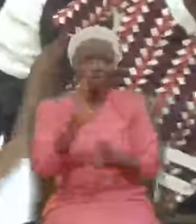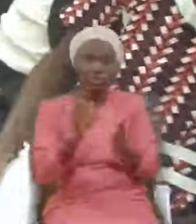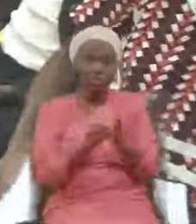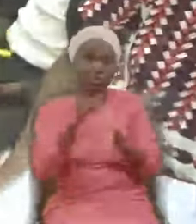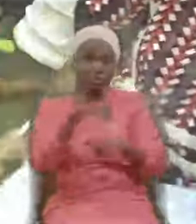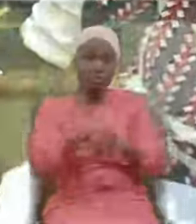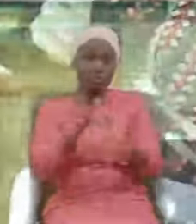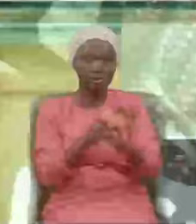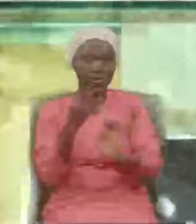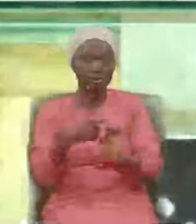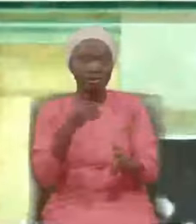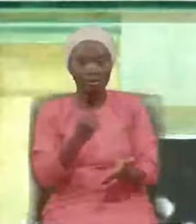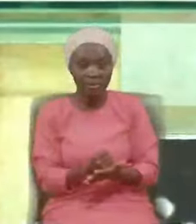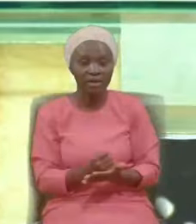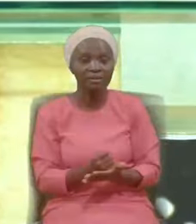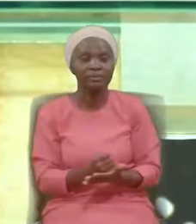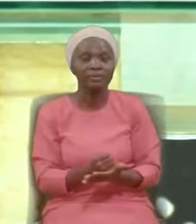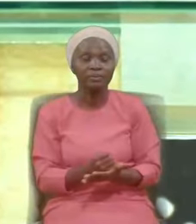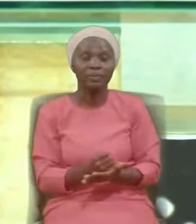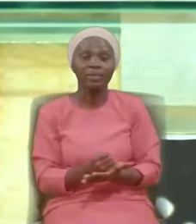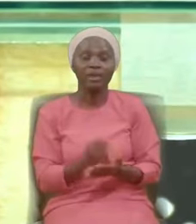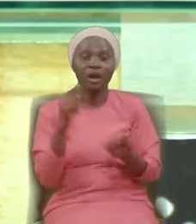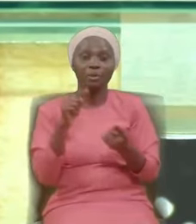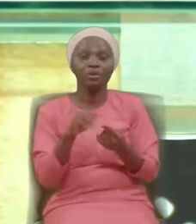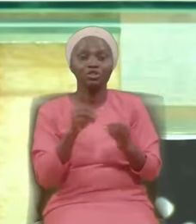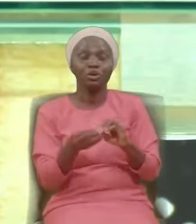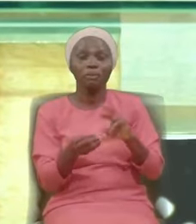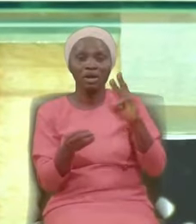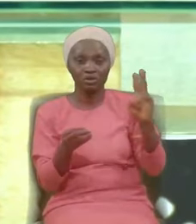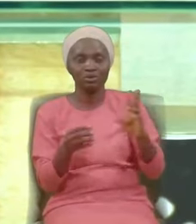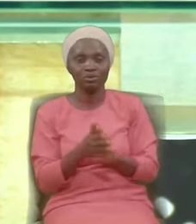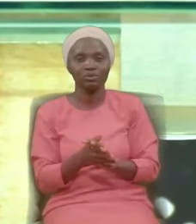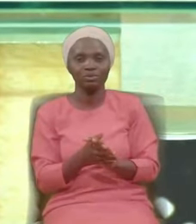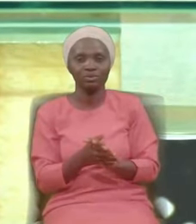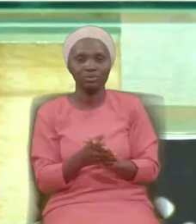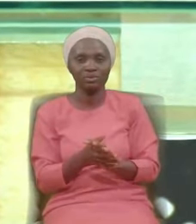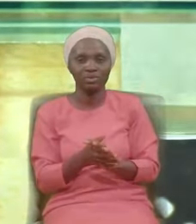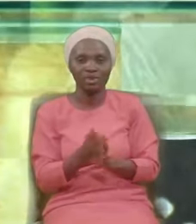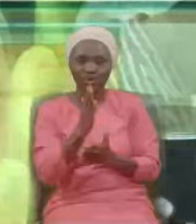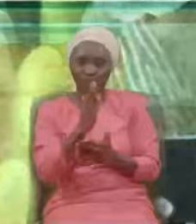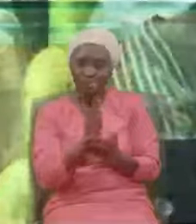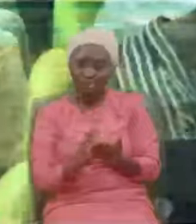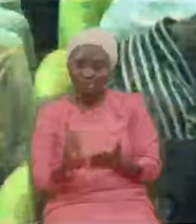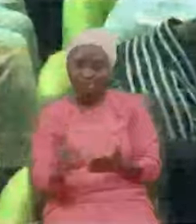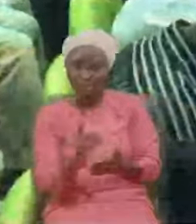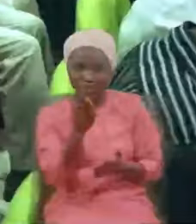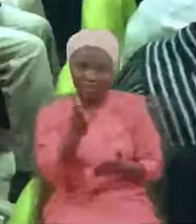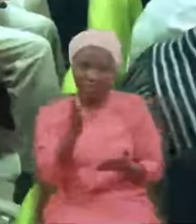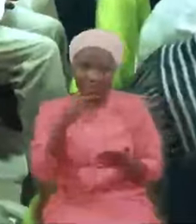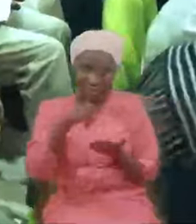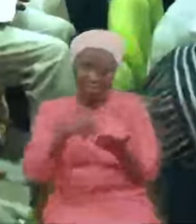Deuxième point maintenant, la poursuite. Quelqu'un là-bas ce soir va poursuivre.